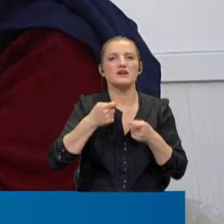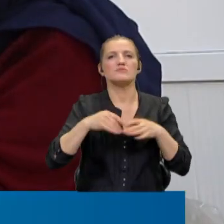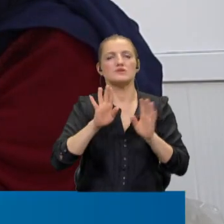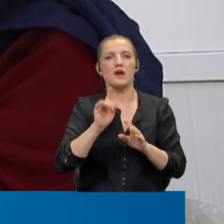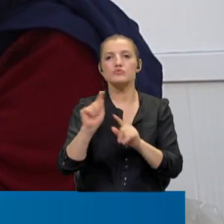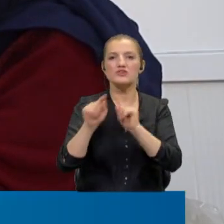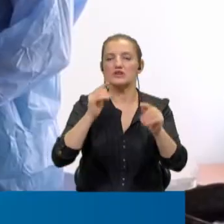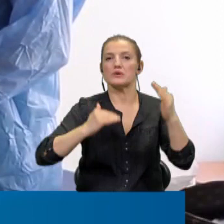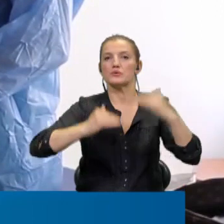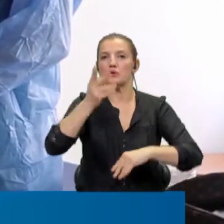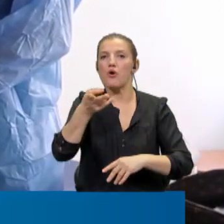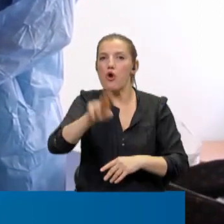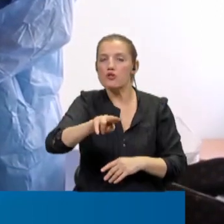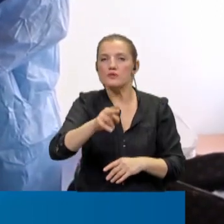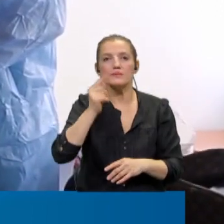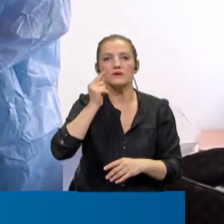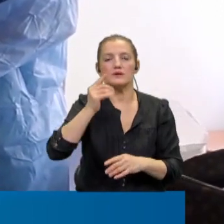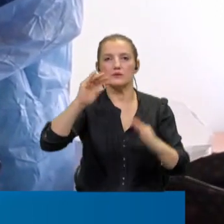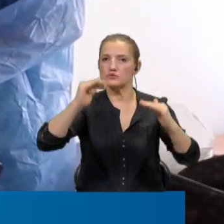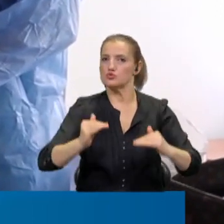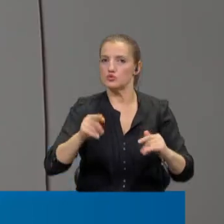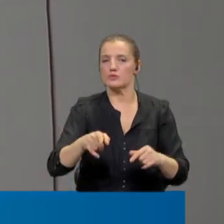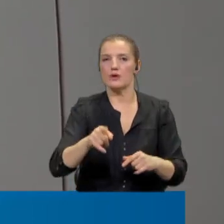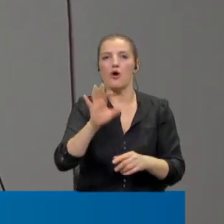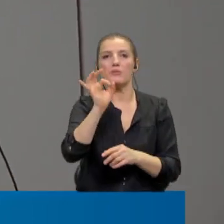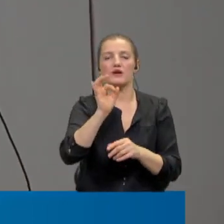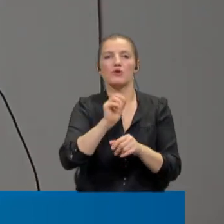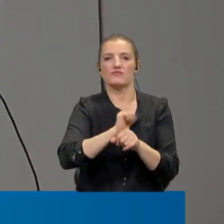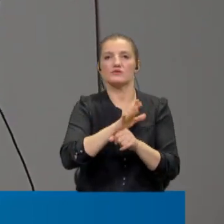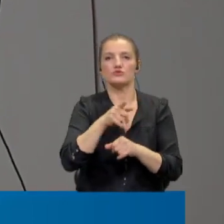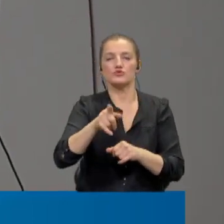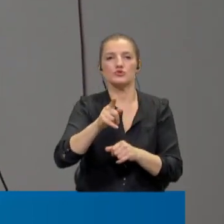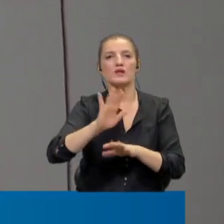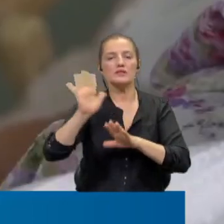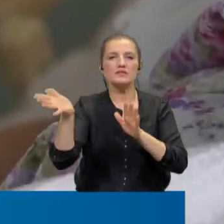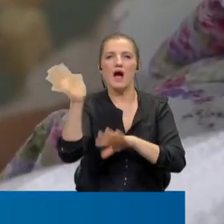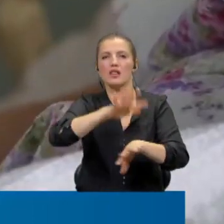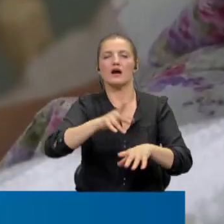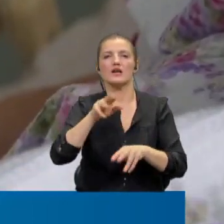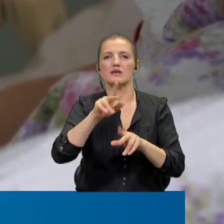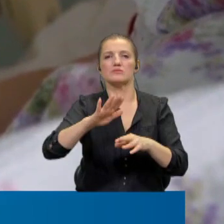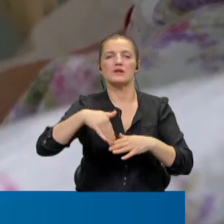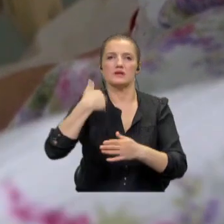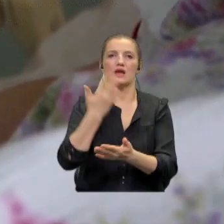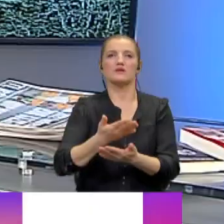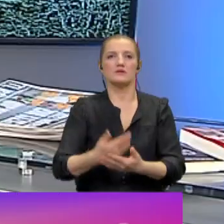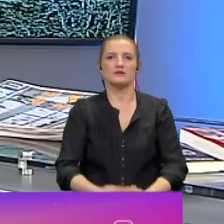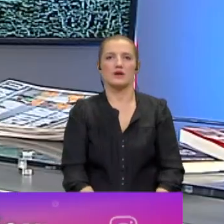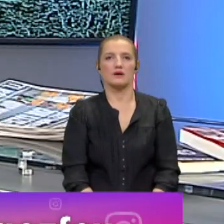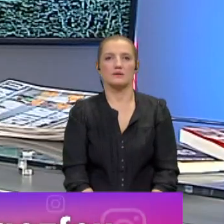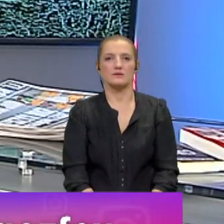bulaşıcılığı yüksek ölüm oranları düşük seyreden omicron varyantı Tsunami gibi dev dalgalarla yayılacak